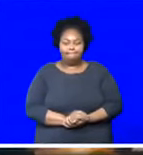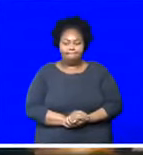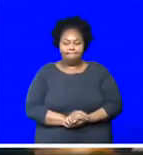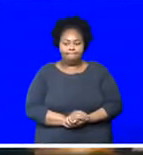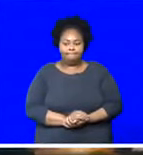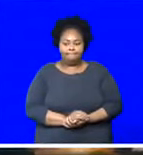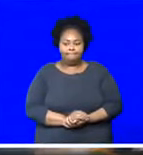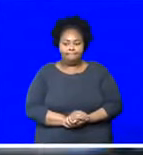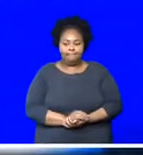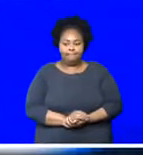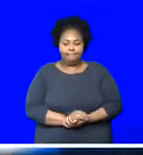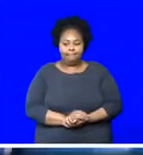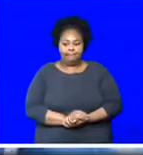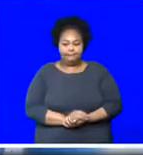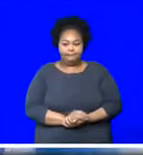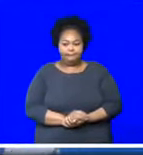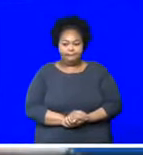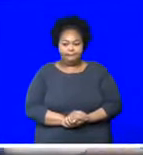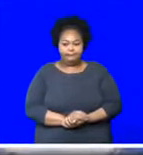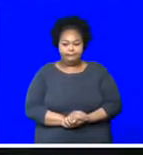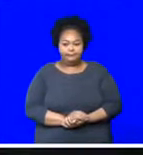suku lwalomuhla